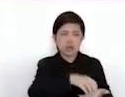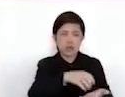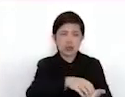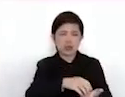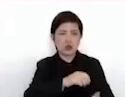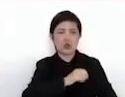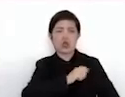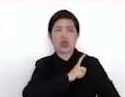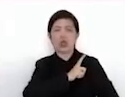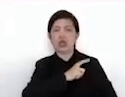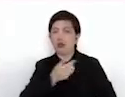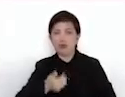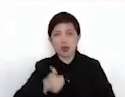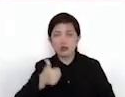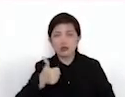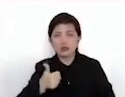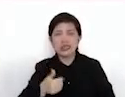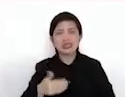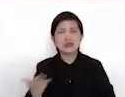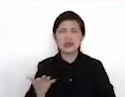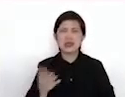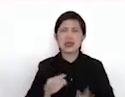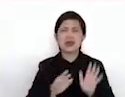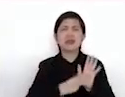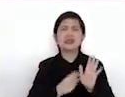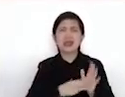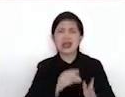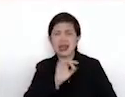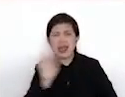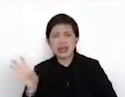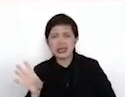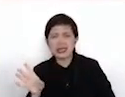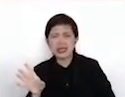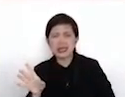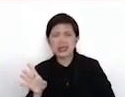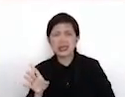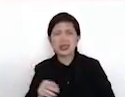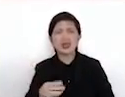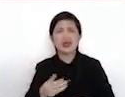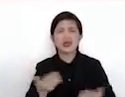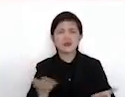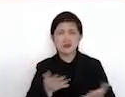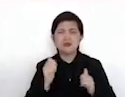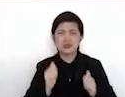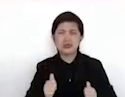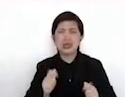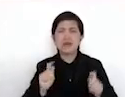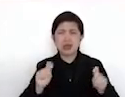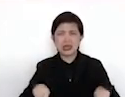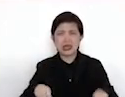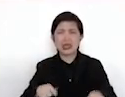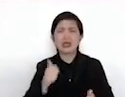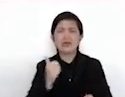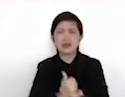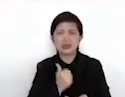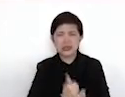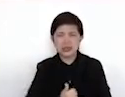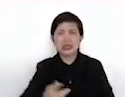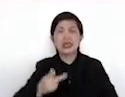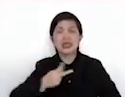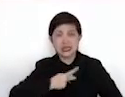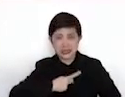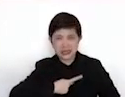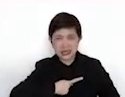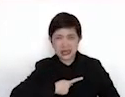persoalan lain ya persoalan sosial persoalan ekonomi yang itu bisa dimanfaatkan yang penting adalah kita sedang